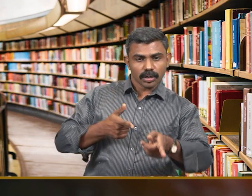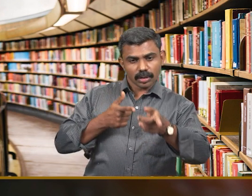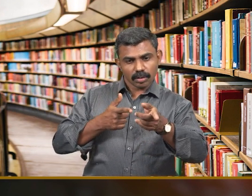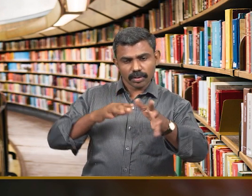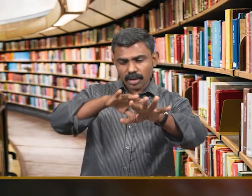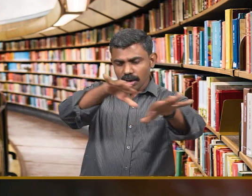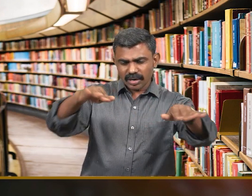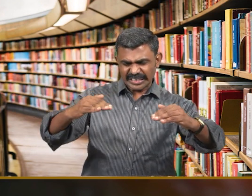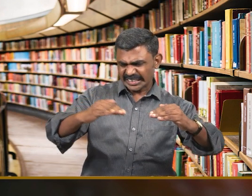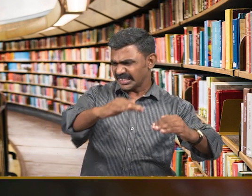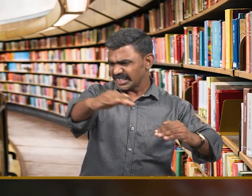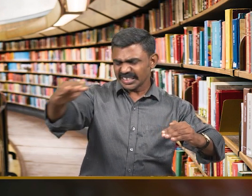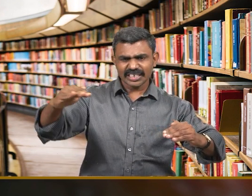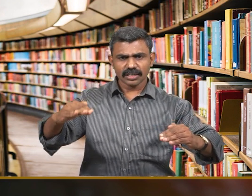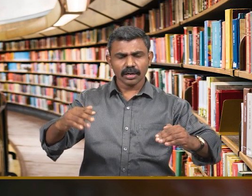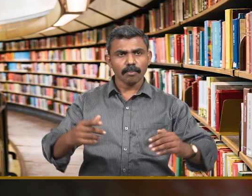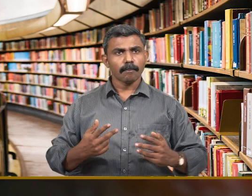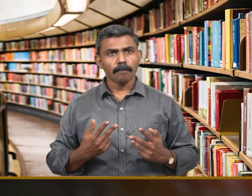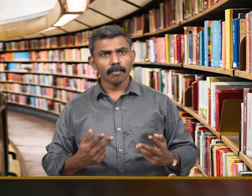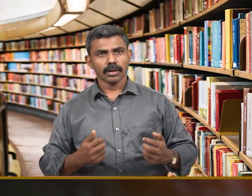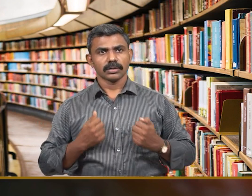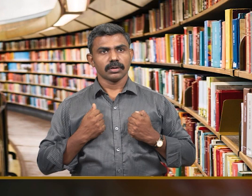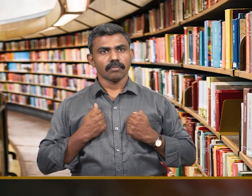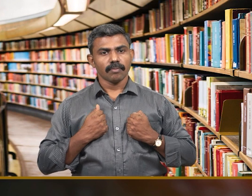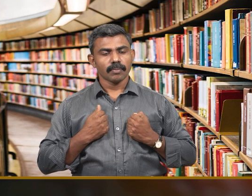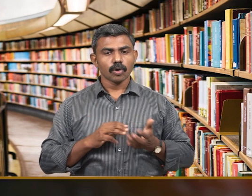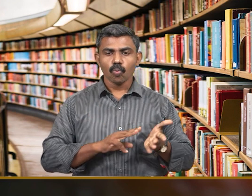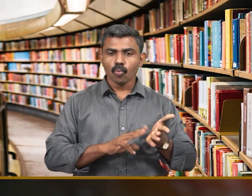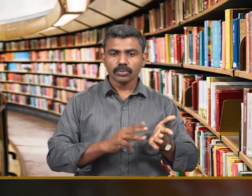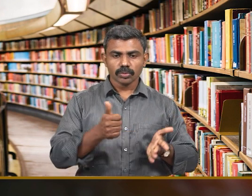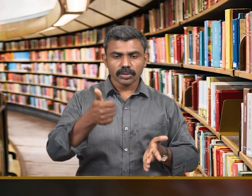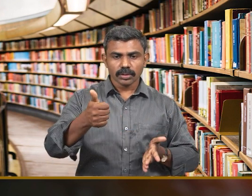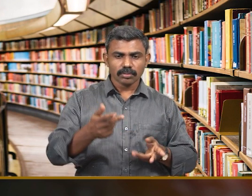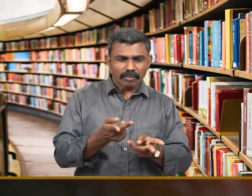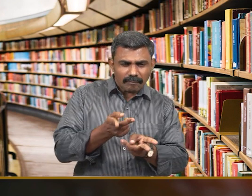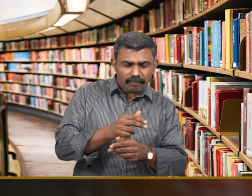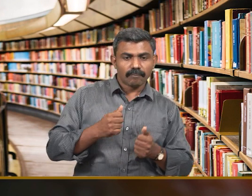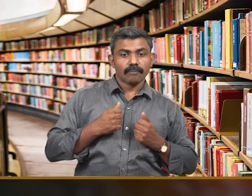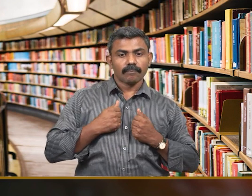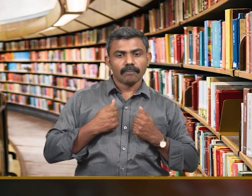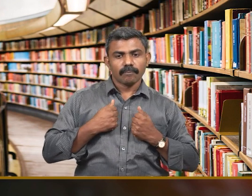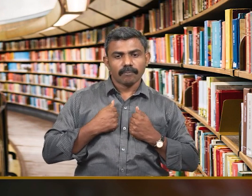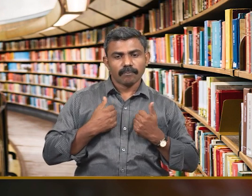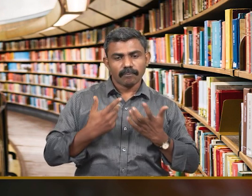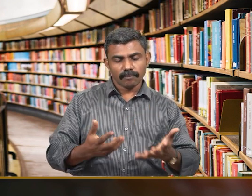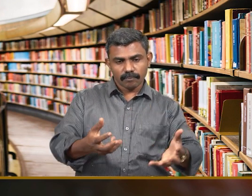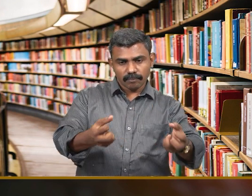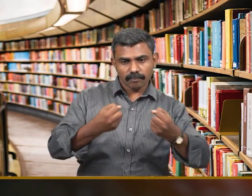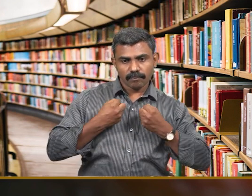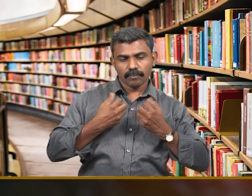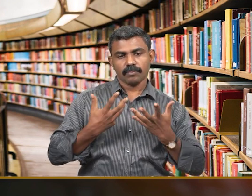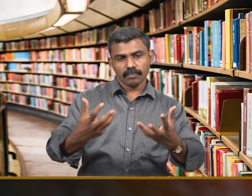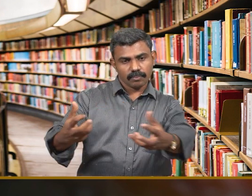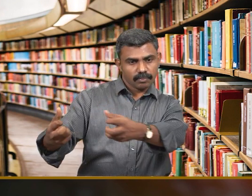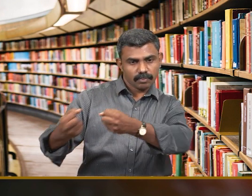குறிப்பாக இளைஞர்கள். இளைஞர்கள் வந்து பார்த்திங்கன்னா மற்ற அந்த நேச நாடுகள் மீது அவங்க கொஞ்சம் அதிருப்தியில் இருந்தாங்க இளைஞர்களாம். ஸோ அவங்க மேலே இந்த இதை